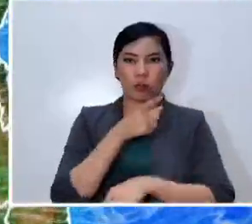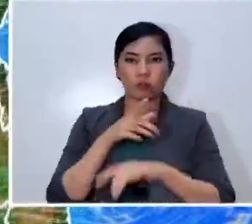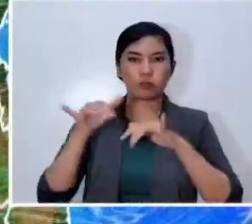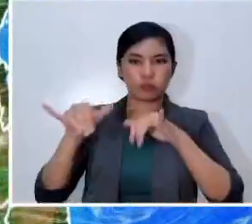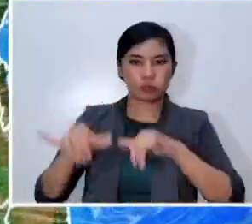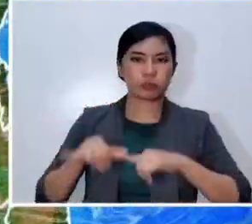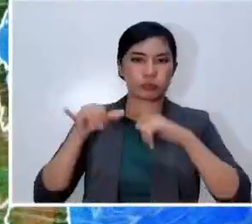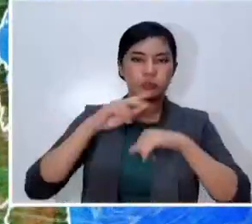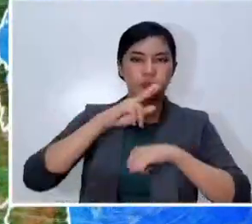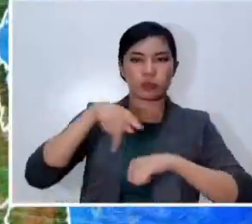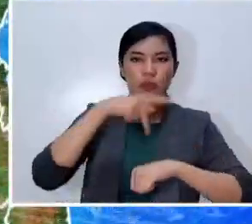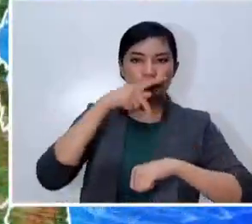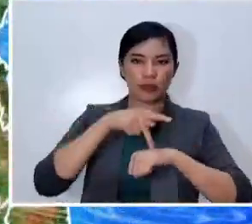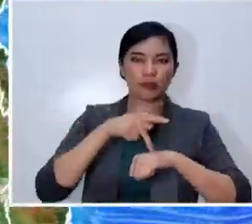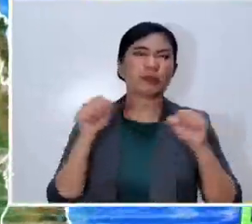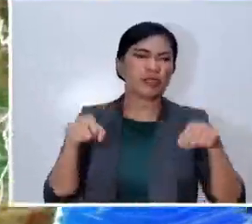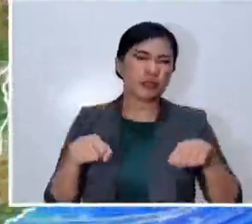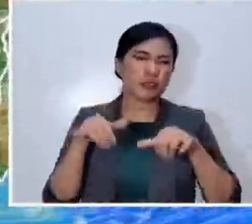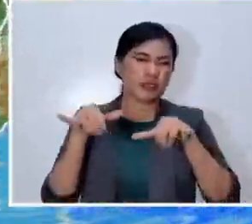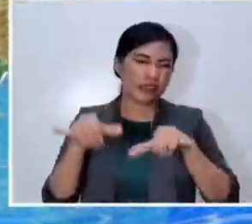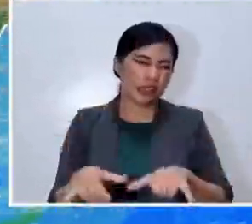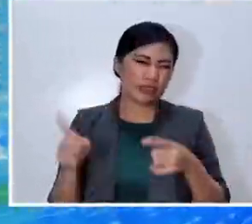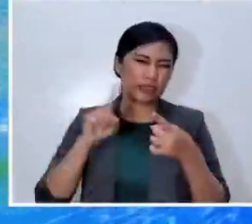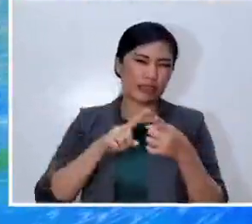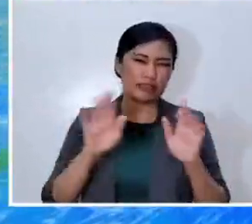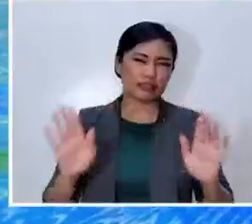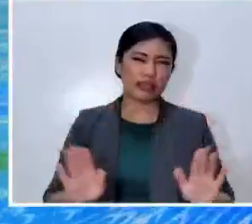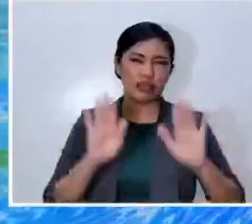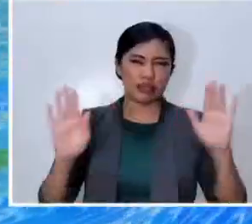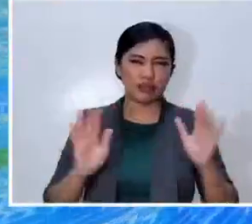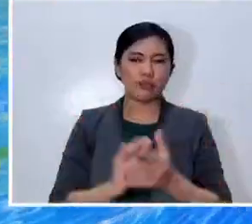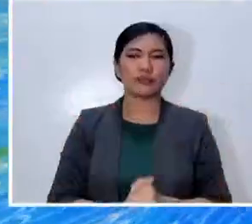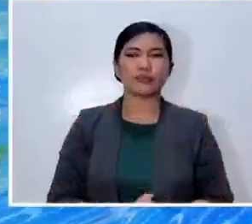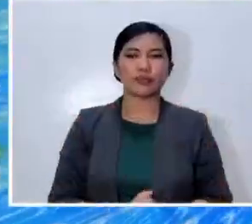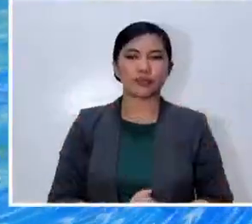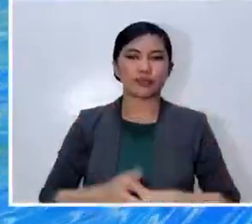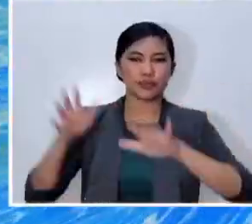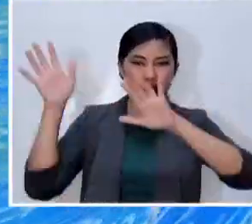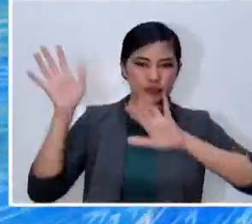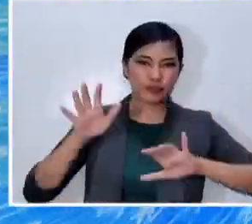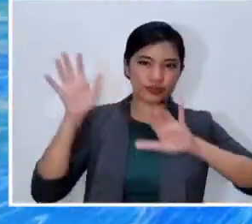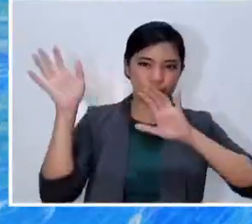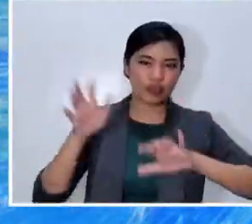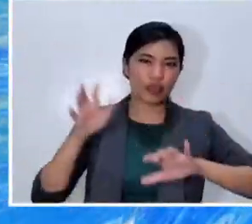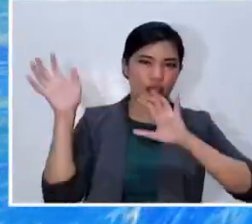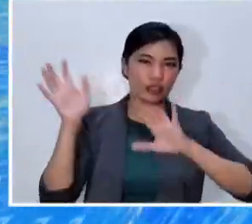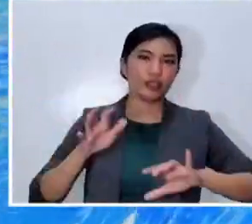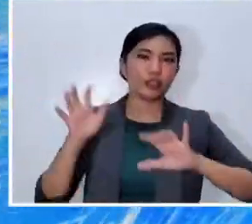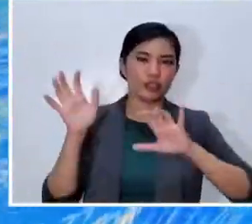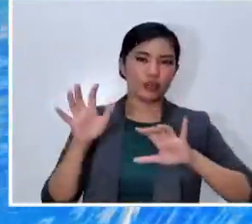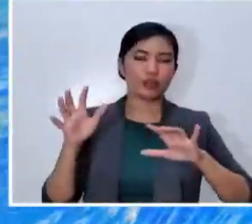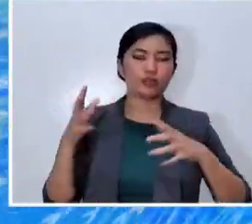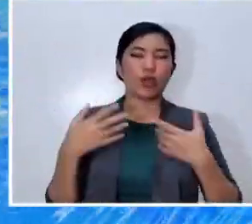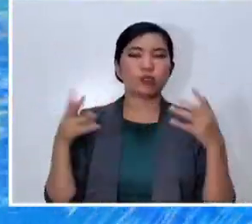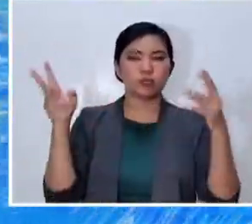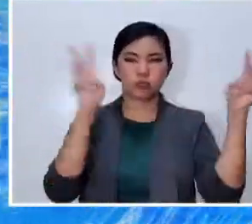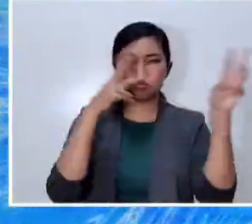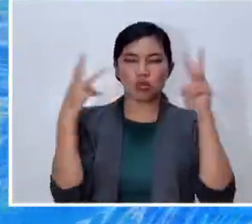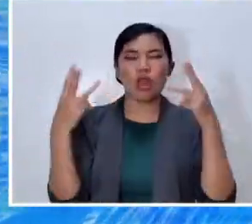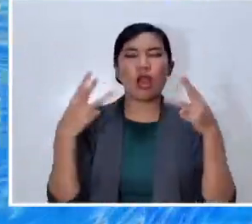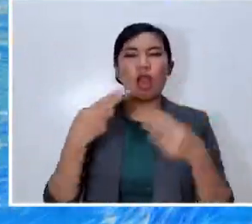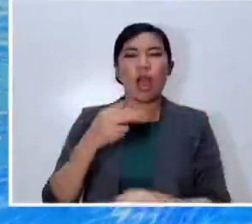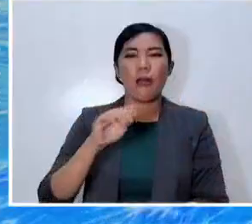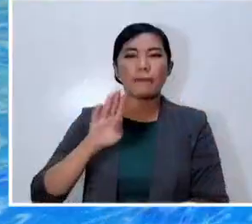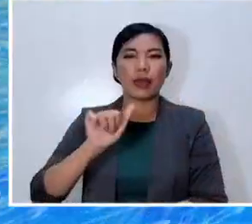Linggo. Kahit wala namang direktang epekto sa bansa, hihilahin pa rin ito ang dalawang bagyo, ang habagat na makakaapekto sa ilang lugar sa western